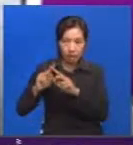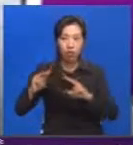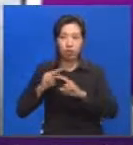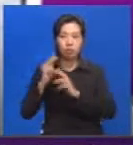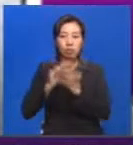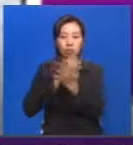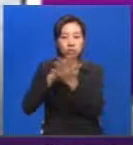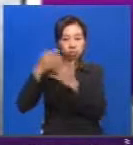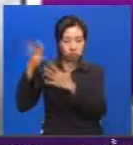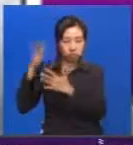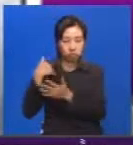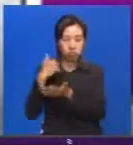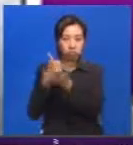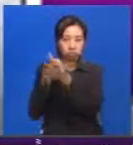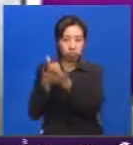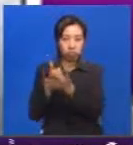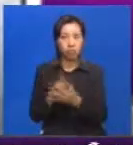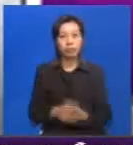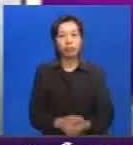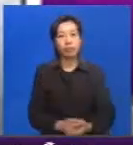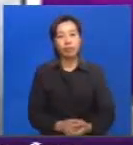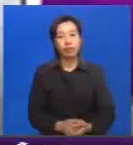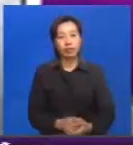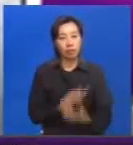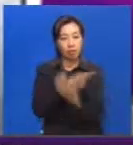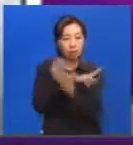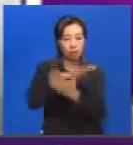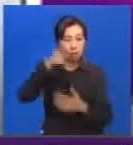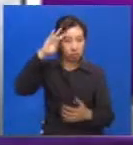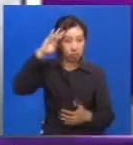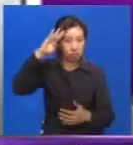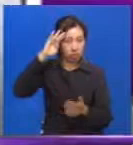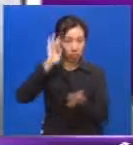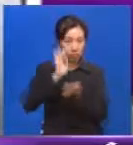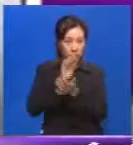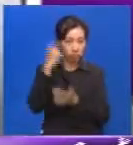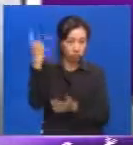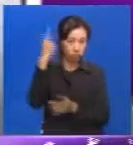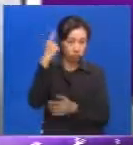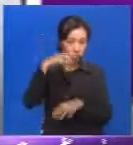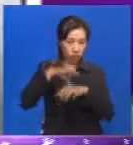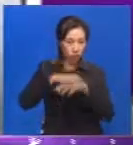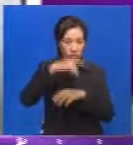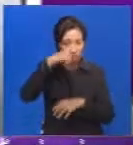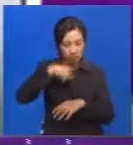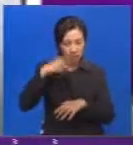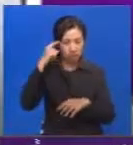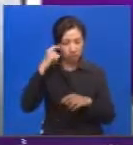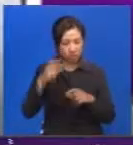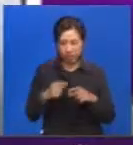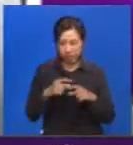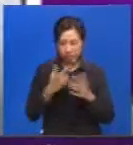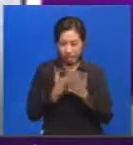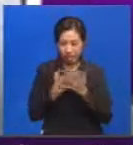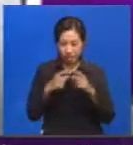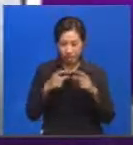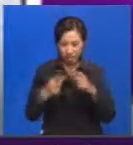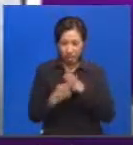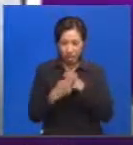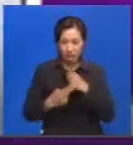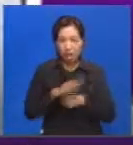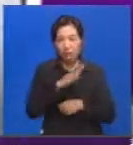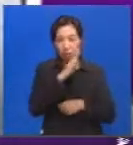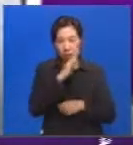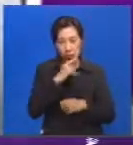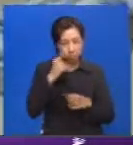ตำรวจท่องเที่ยวภูเก็ตจับคนไทยขนเงินดอลลาร์สหรัฐปลอมได้ของกลางเกือบ 500ฉบับมูลค่ากว่า 144ล้าน